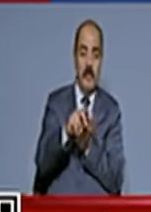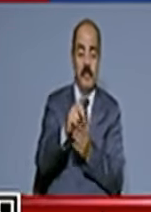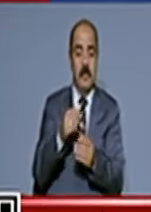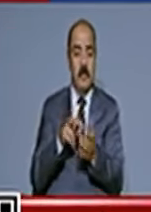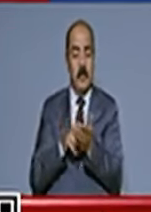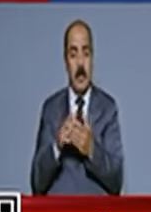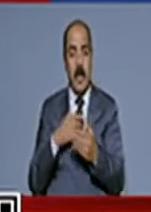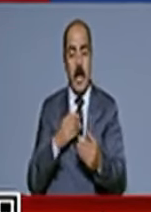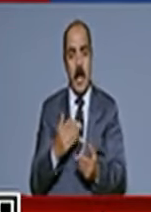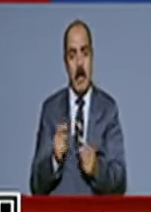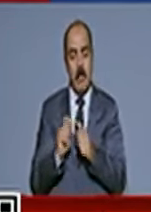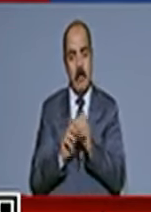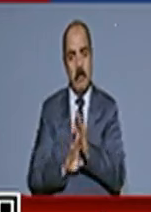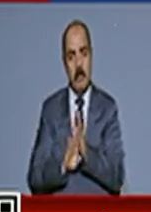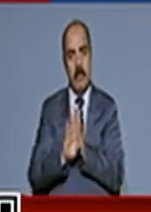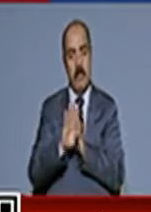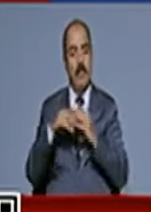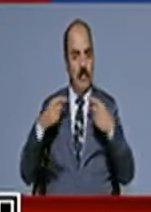التنمية والبناء